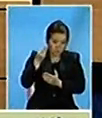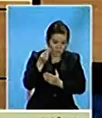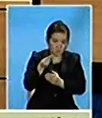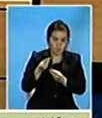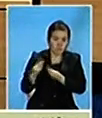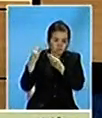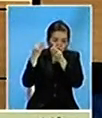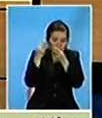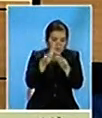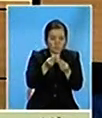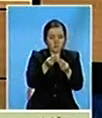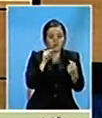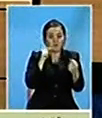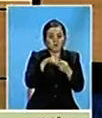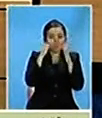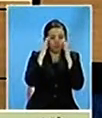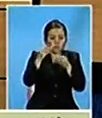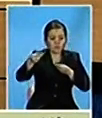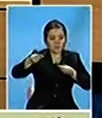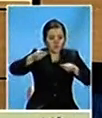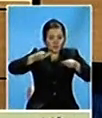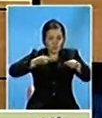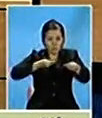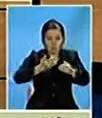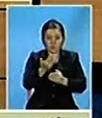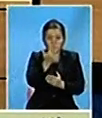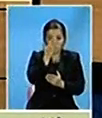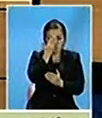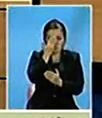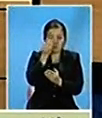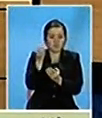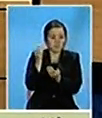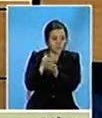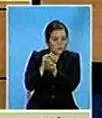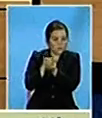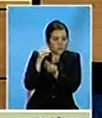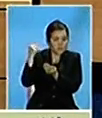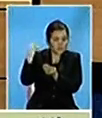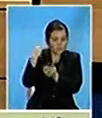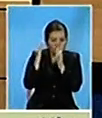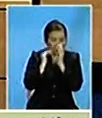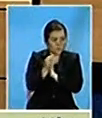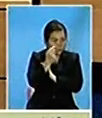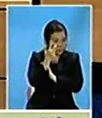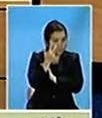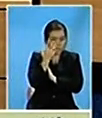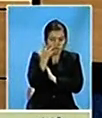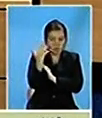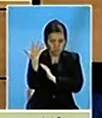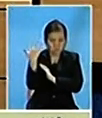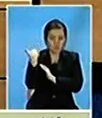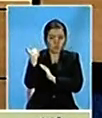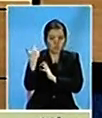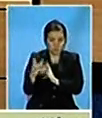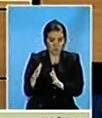G2G ที่มารับมอบหน้าคลังสินค้าไปแล้ว 4-5 ลายแ